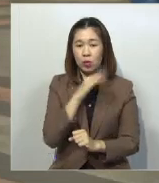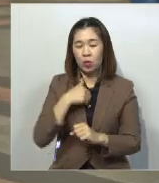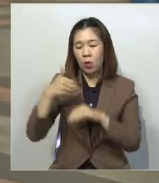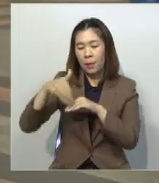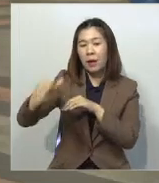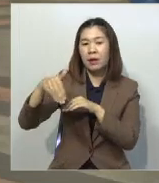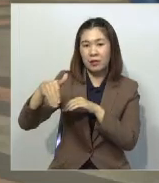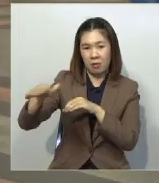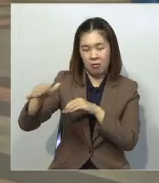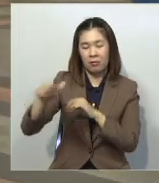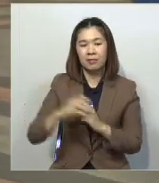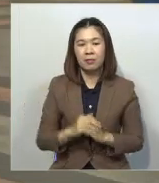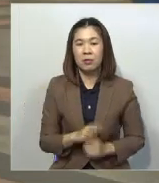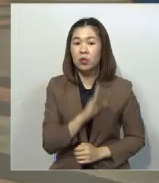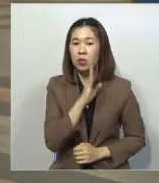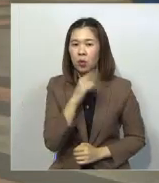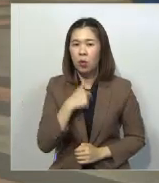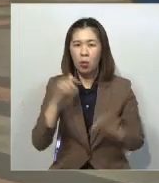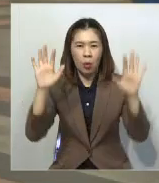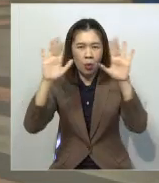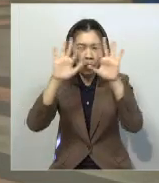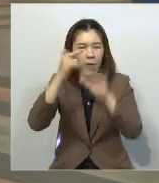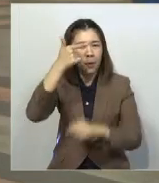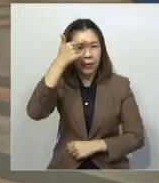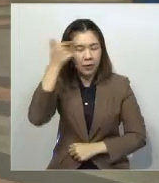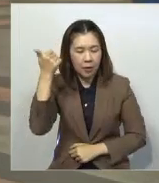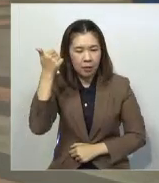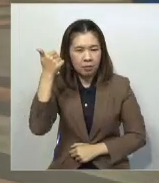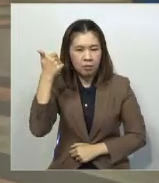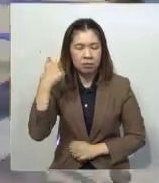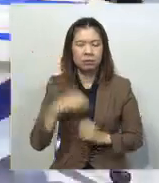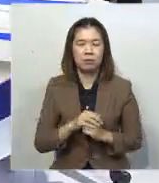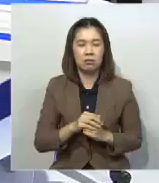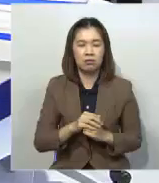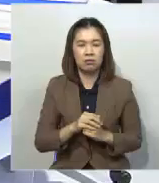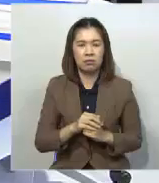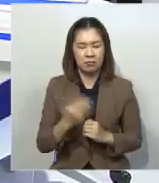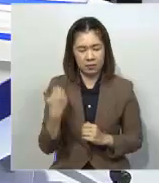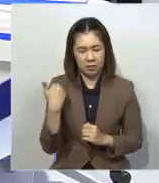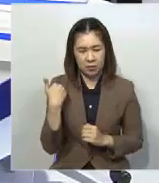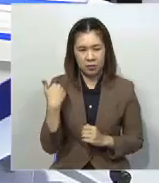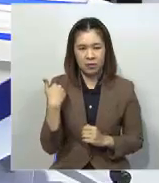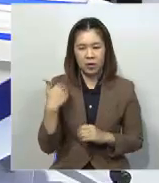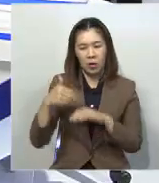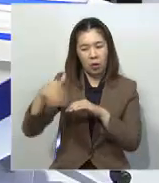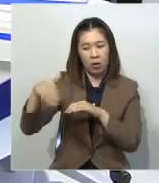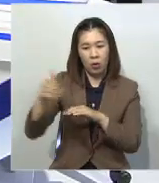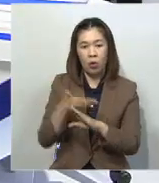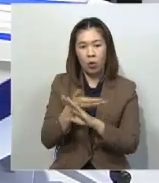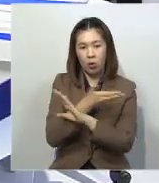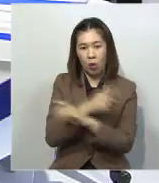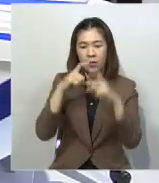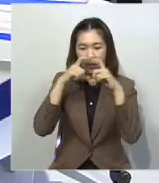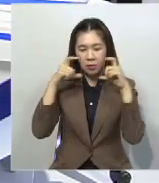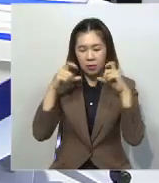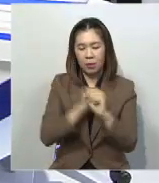บริเวณบ้านครับถ้าตรงไหนที่มีหมอกควันพิษนะครับก็ควรจะถอยออกจากบ่อก่อนนะครับก่อนที่จะออกไปข้างนอกเป็นการป้องกันต